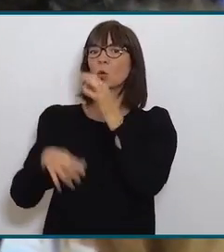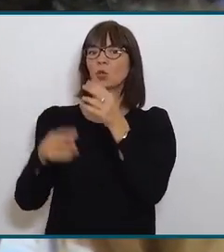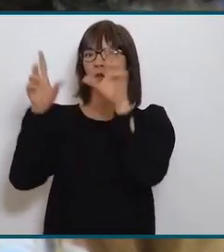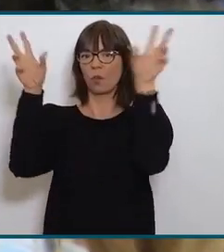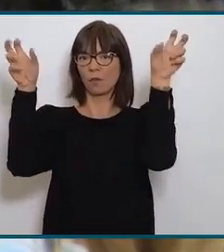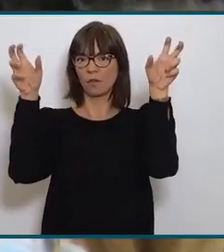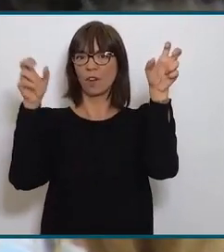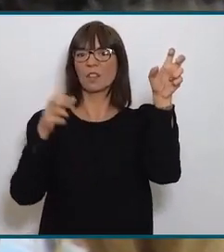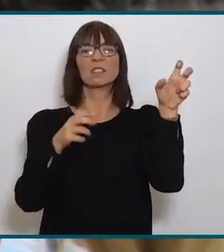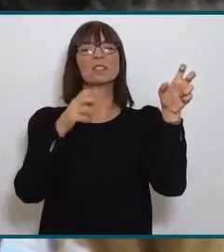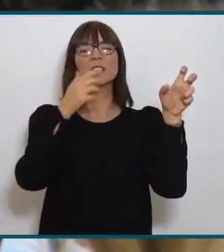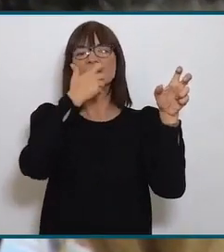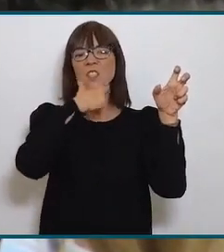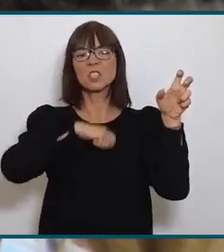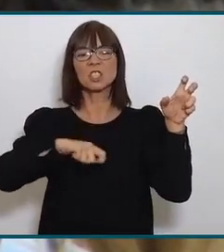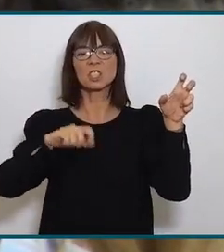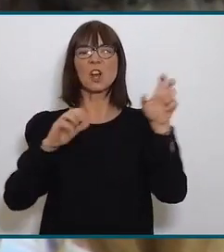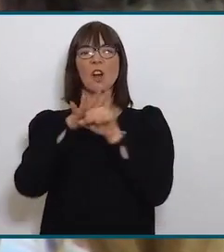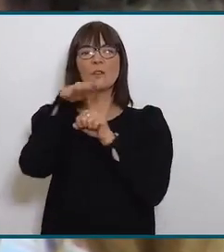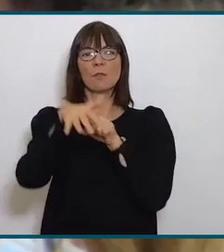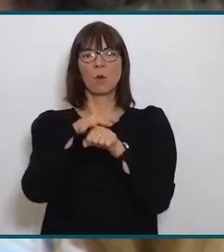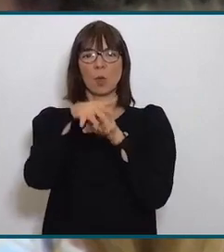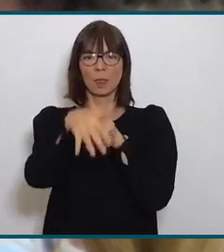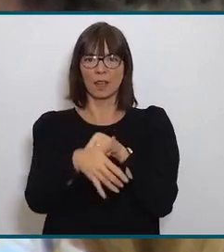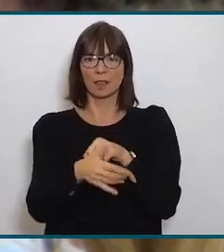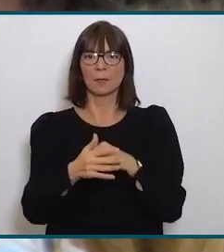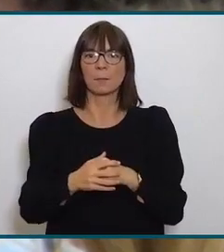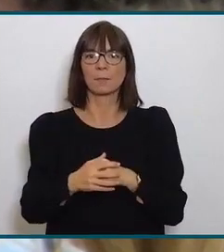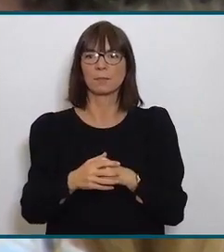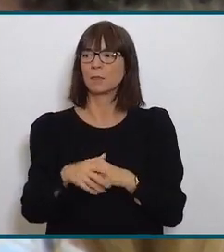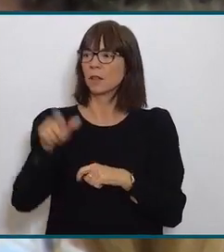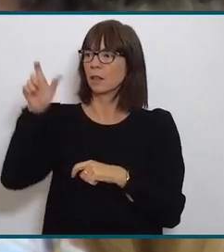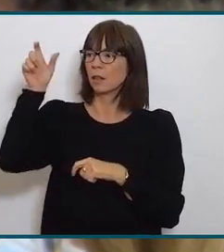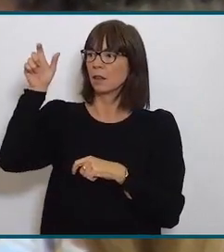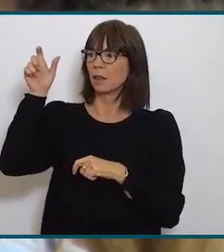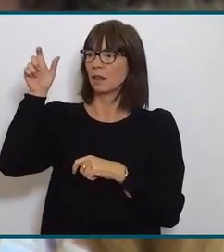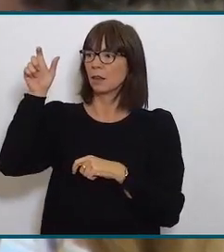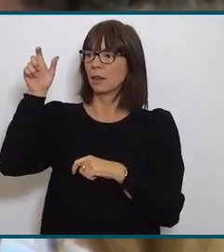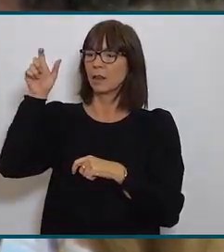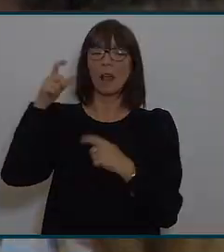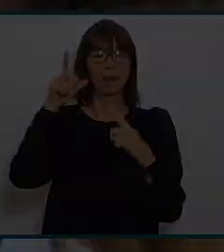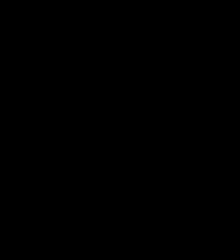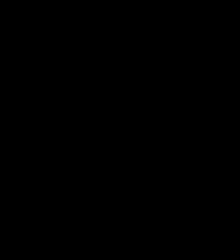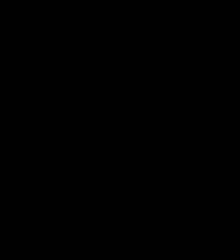L'adversaire d'une vraie liberté est un désir excessif de sécurité. Merci, Monsieur le maire.